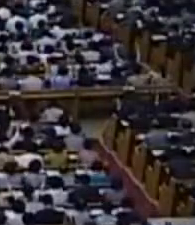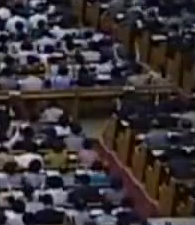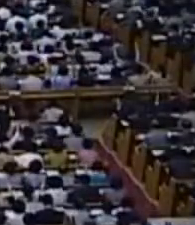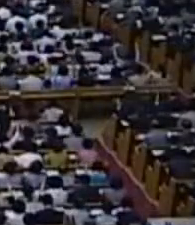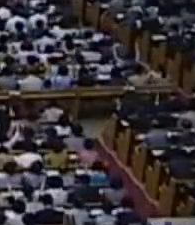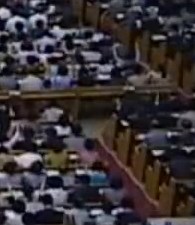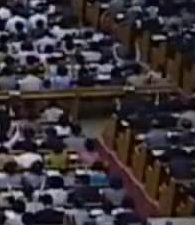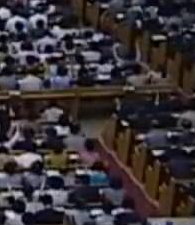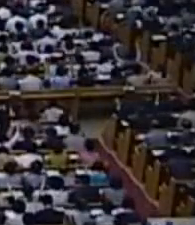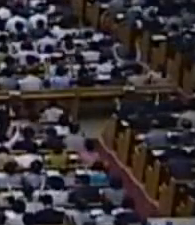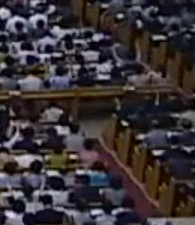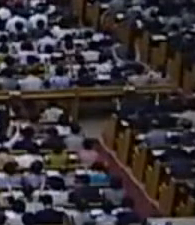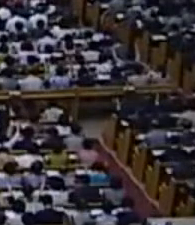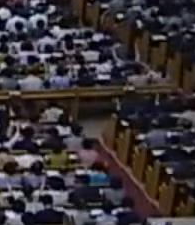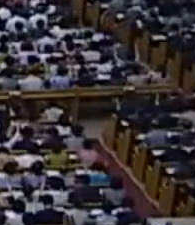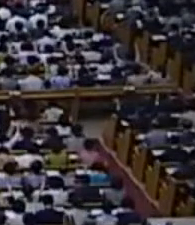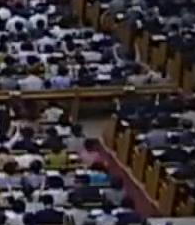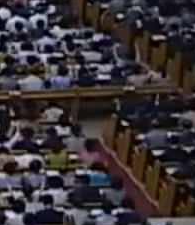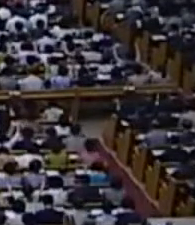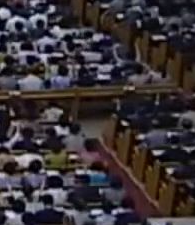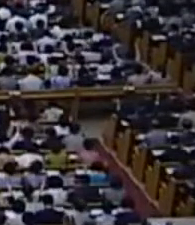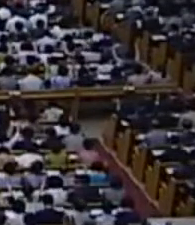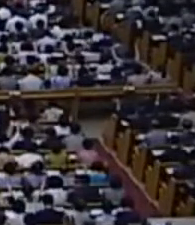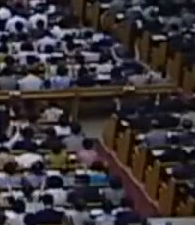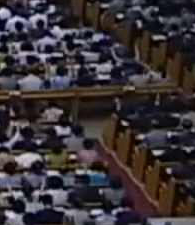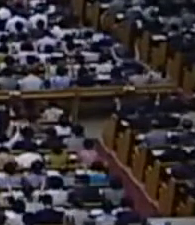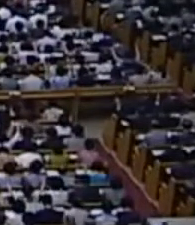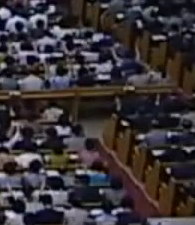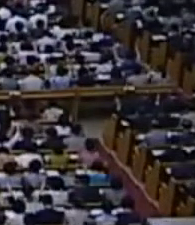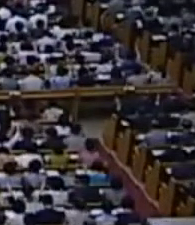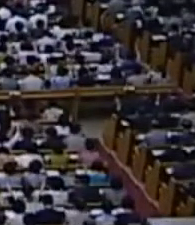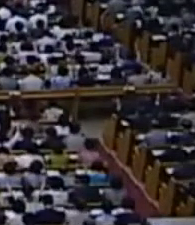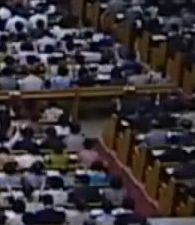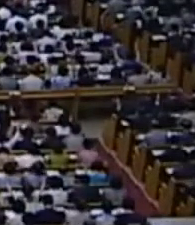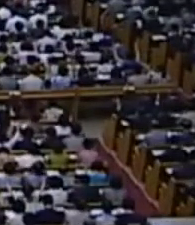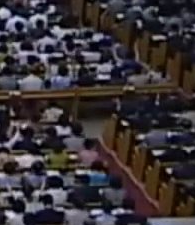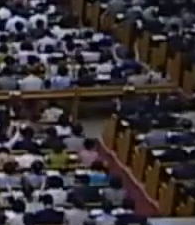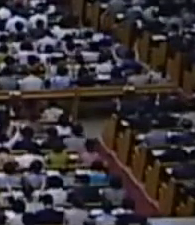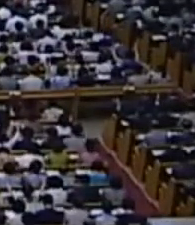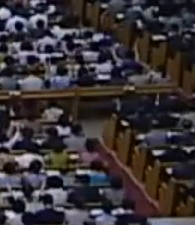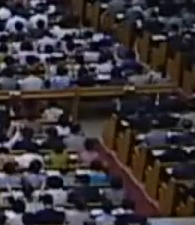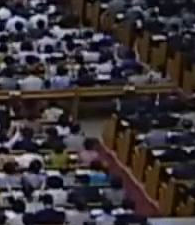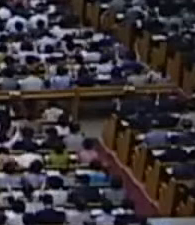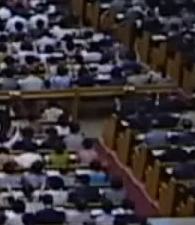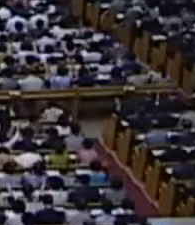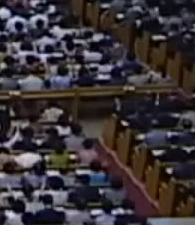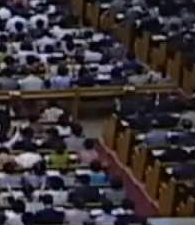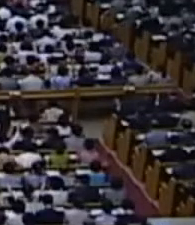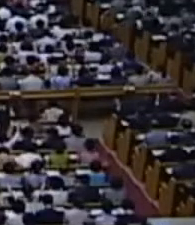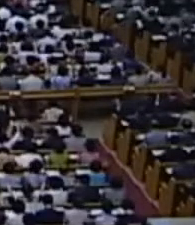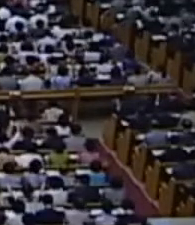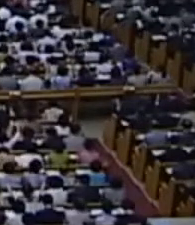오 주님 함께하시는 믿음 할렐루야 할렐루야 할렐루야 주의 성령이여 주의 성령이여 바람같이